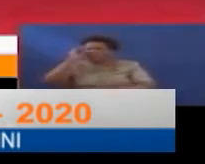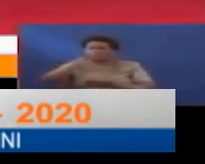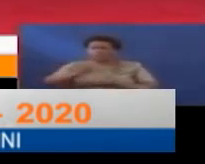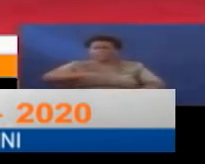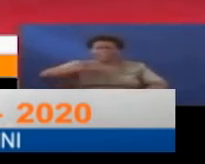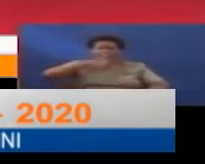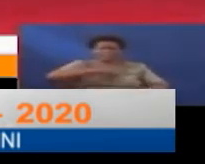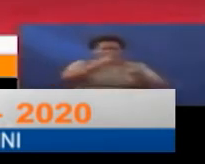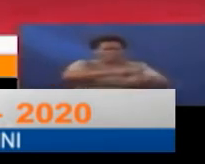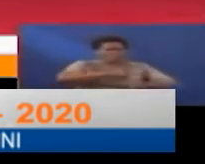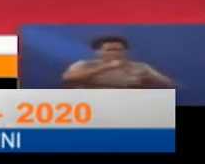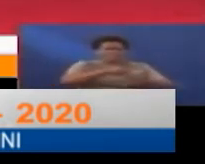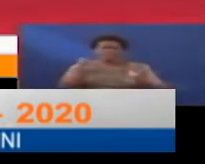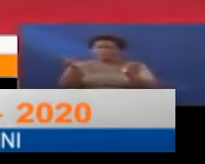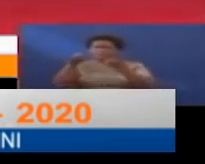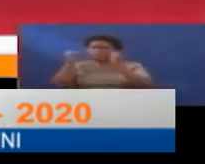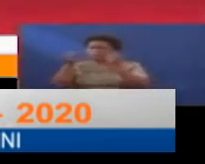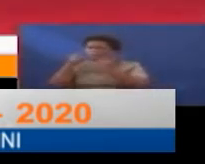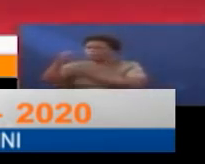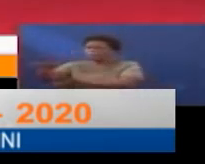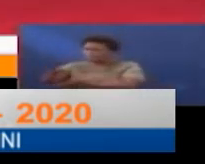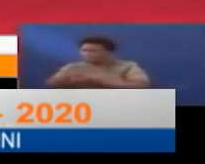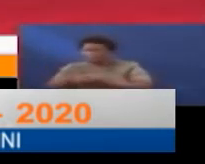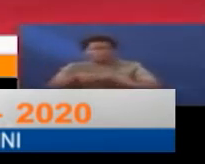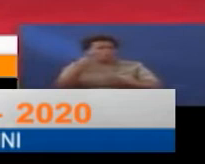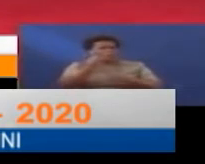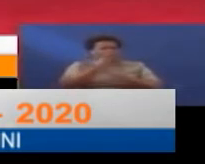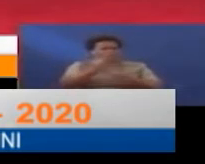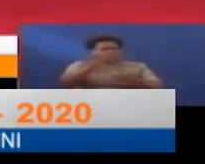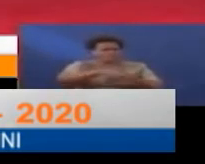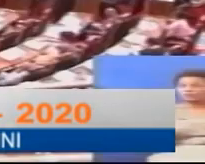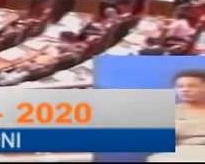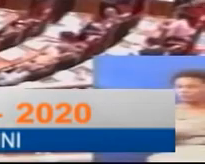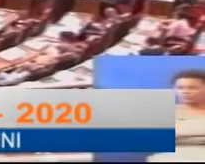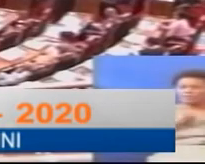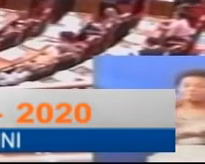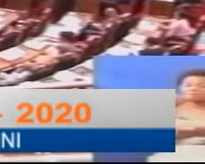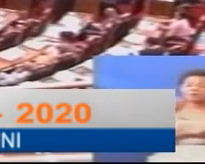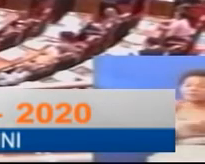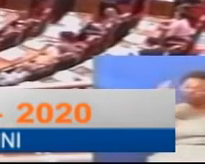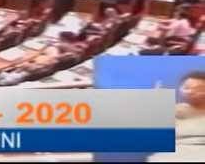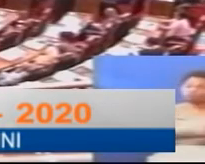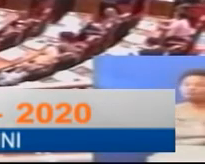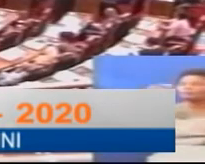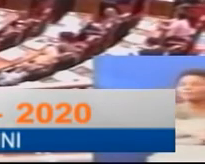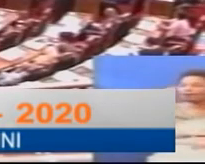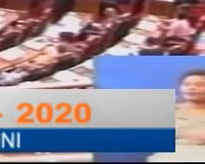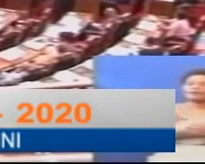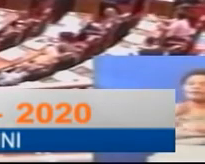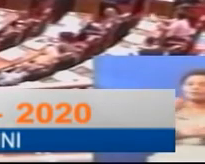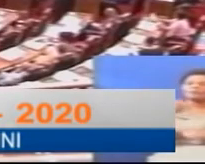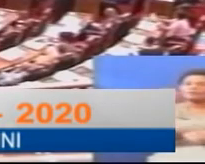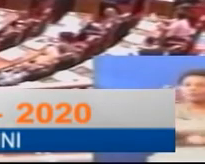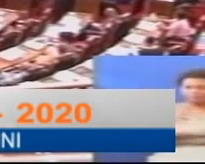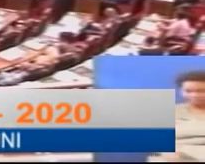wakulima, wafugaji, wavuvi, wafanyabiashara na wawekezaji, na kuimarisha huduma za jamii. Licha ya bajeti